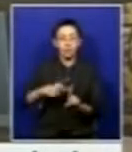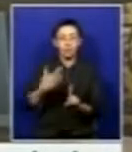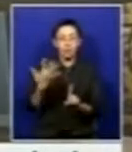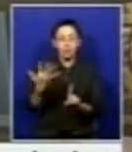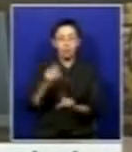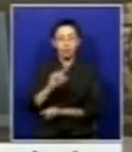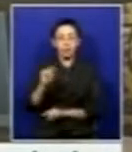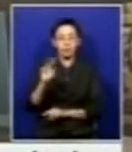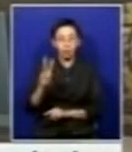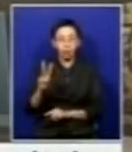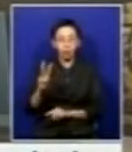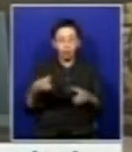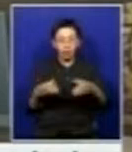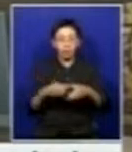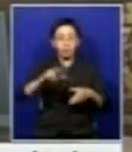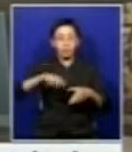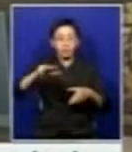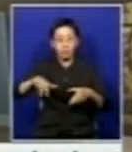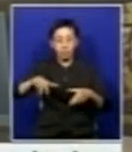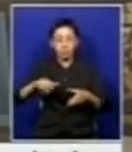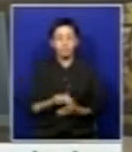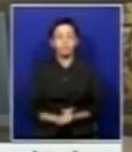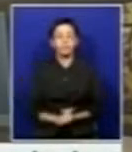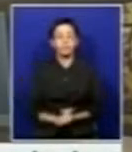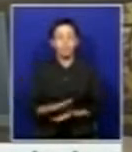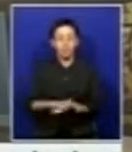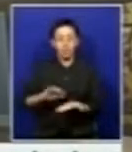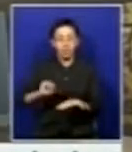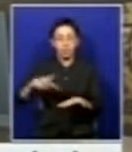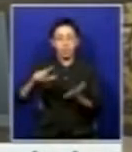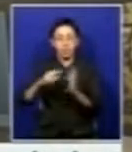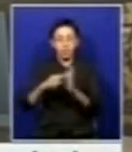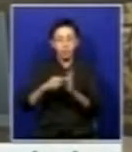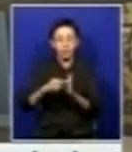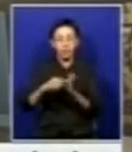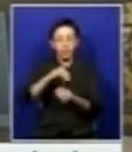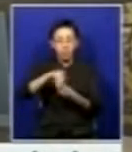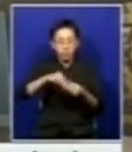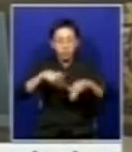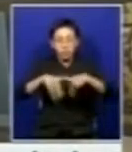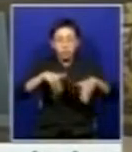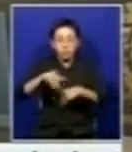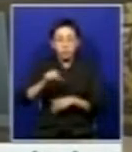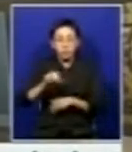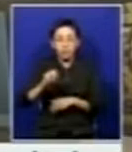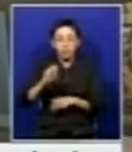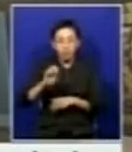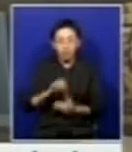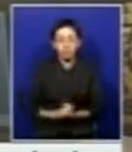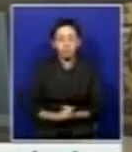มาที่พรรคเพื่อไทยครับสภาวิสาหกิจชุมชน